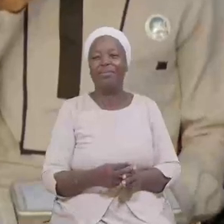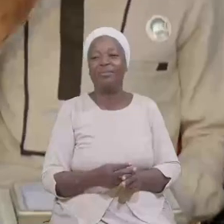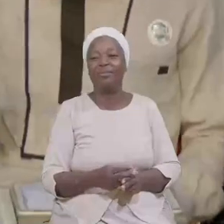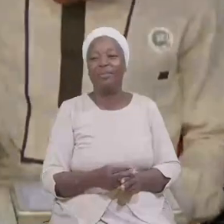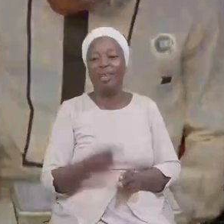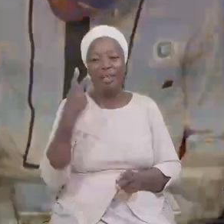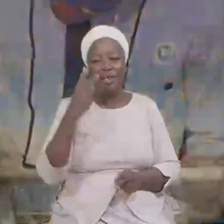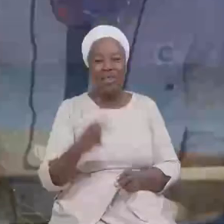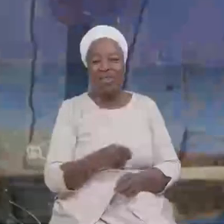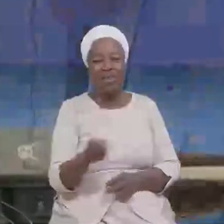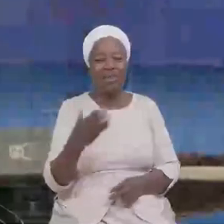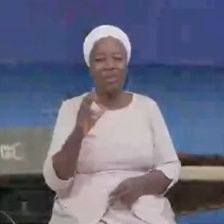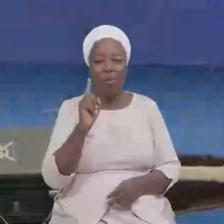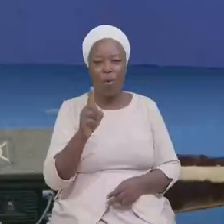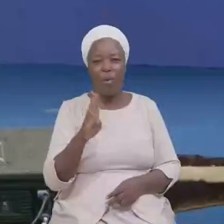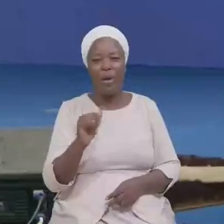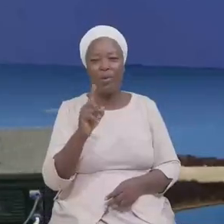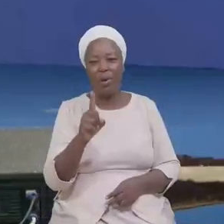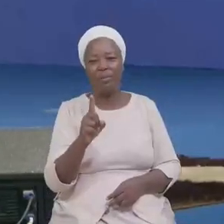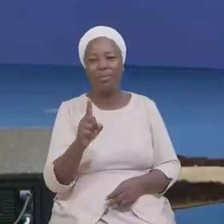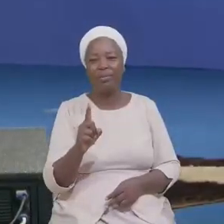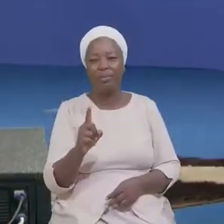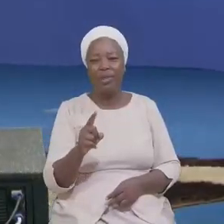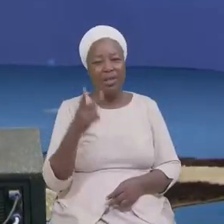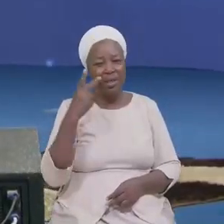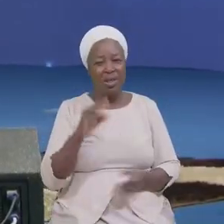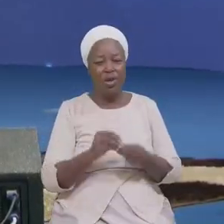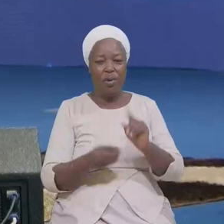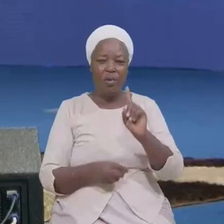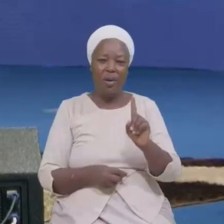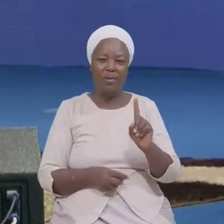Voyons les éléments un à un. Premier point donc.